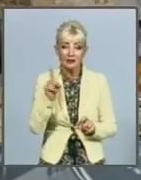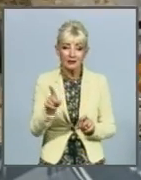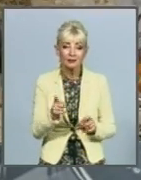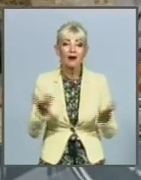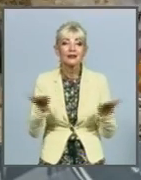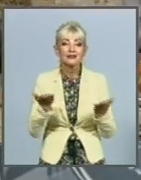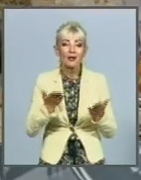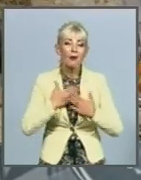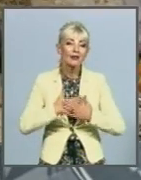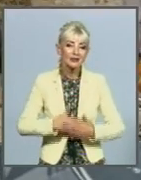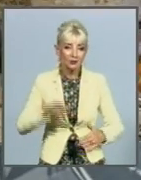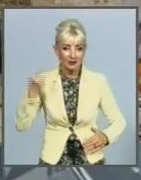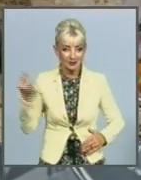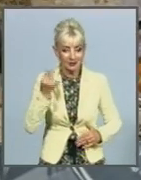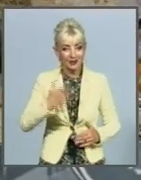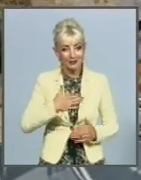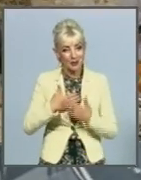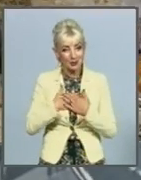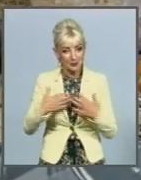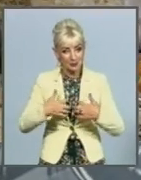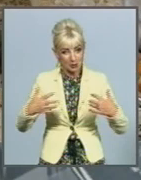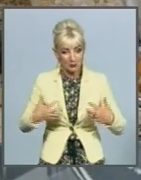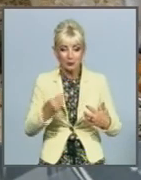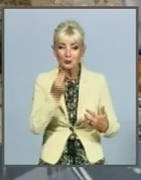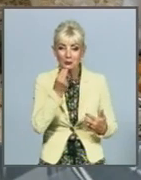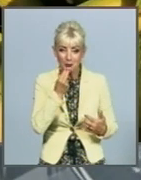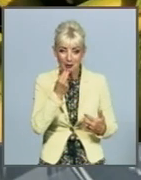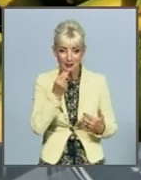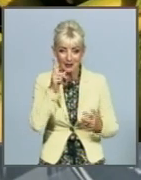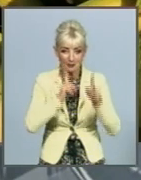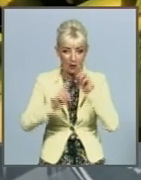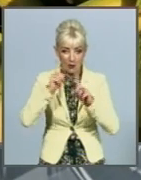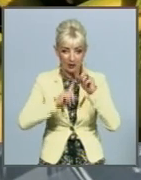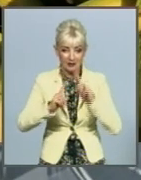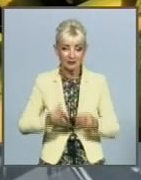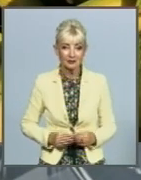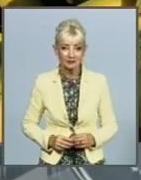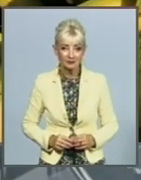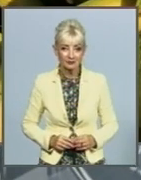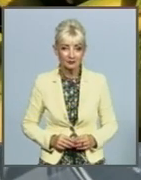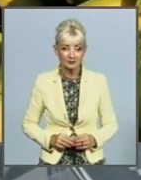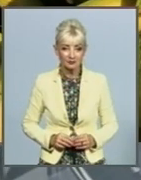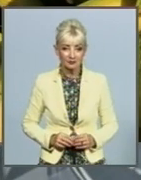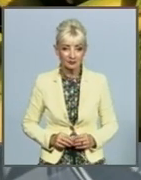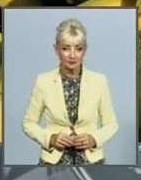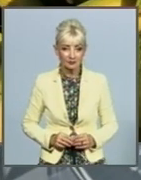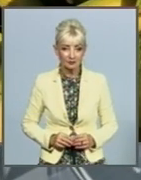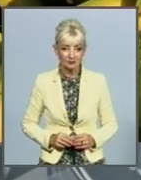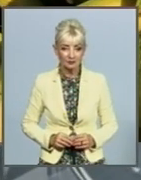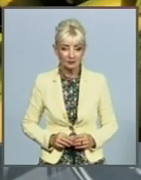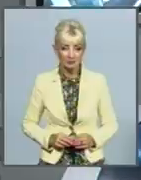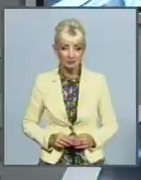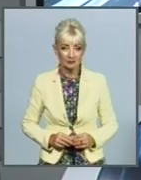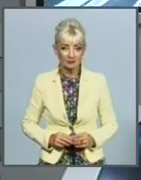якою насолодою та інтересом наші улюбленці отримують смаколики. Марія Соловйова, Євген Клочко, Харківські Звістя.